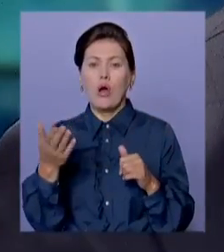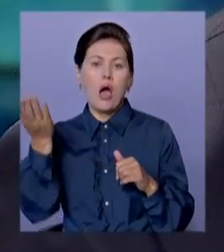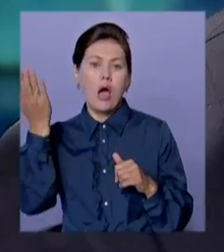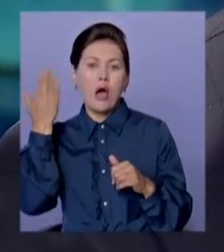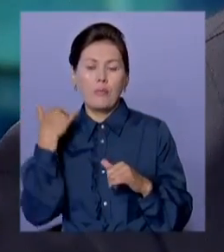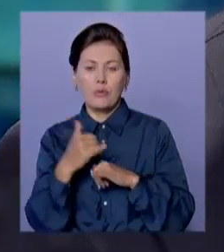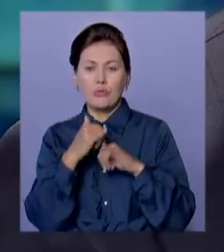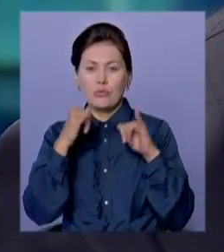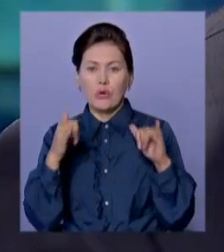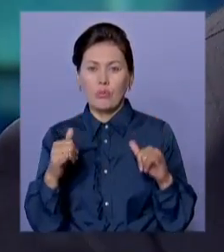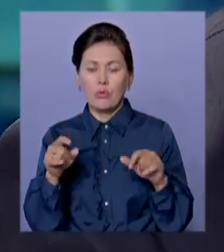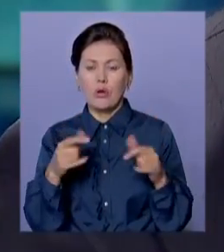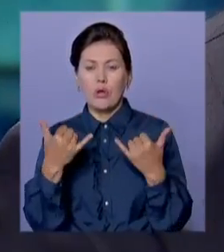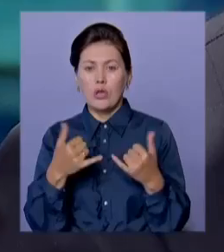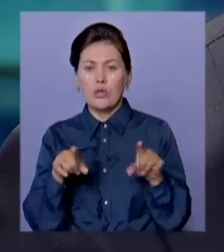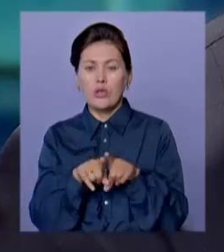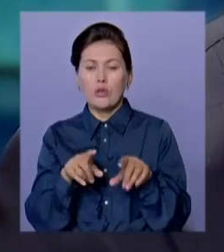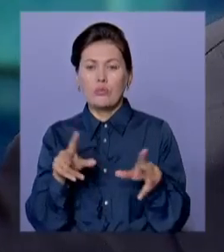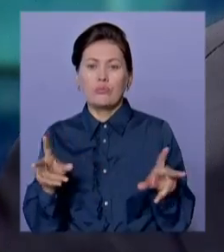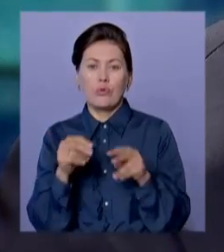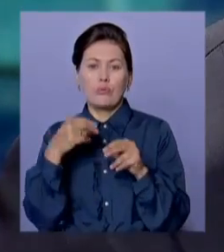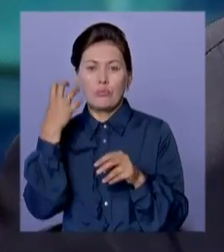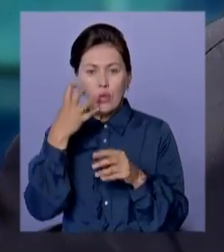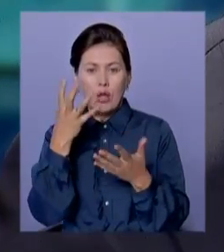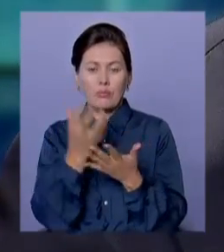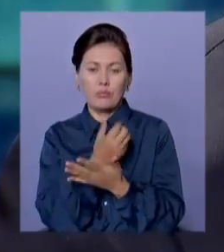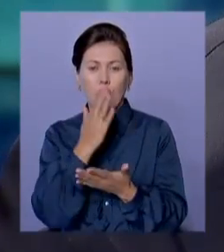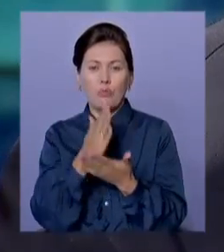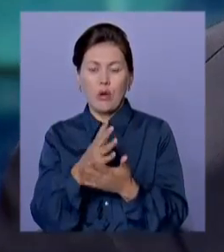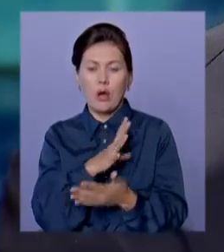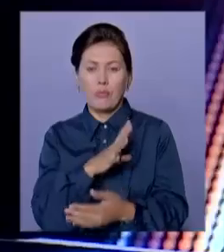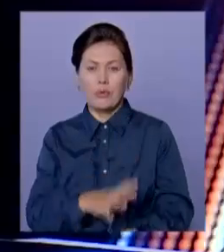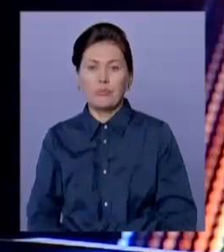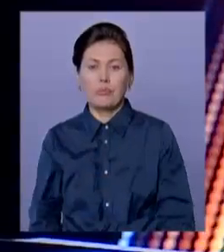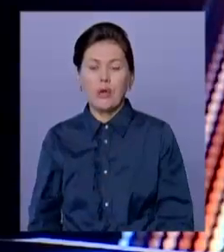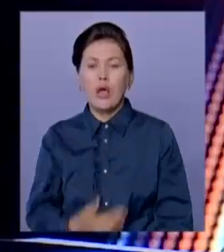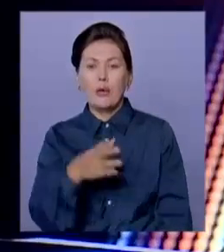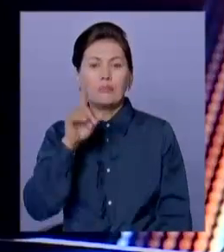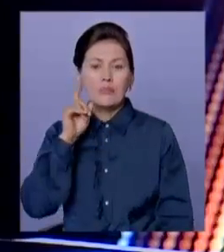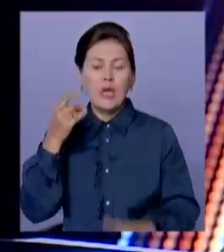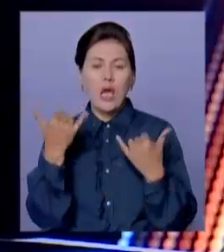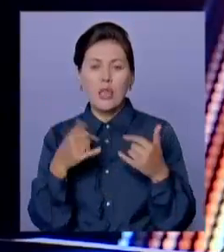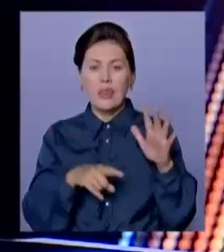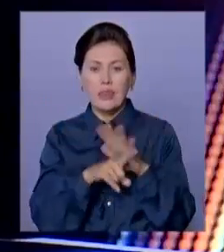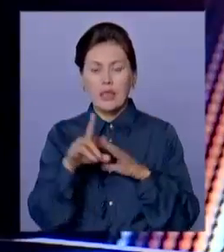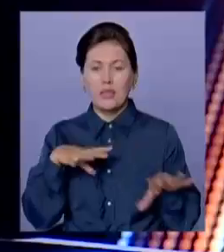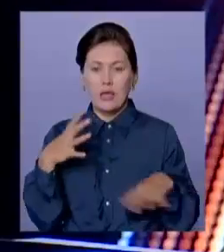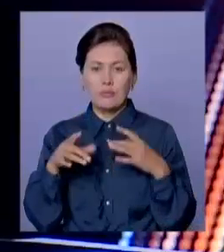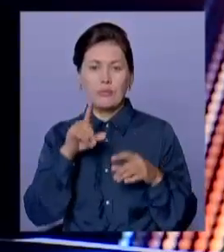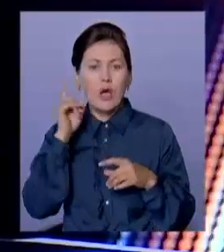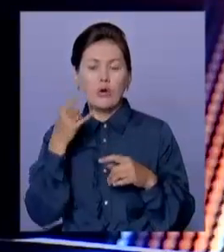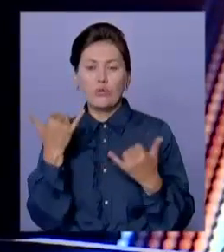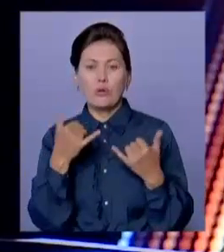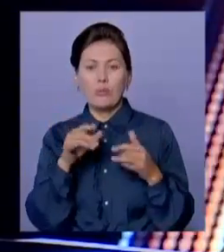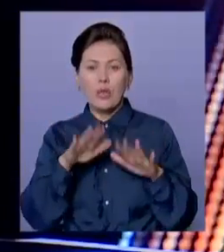баяғыда дамып, енді міне жемістерін беріп отыр деп ойлаймын. Біздің жастар енді дайындалып жатыр. Бірақ қазір бізде жас күнінен бастап